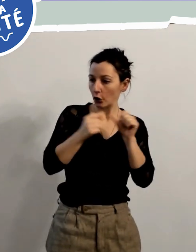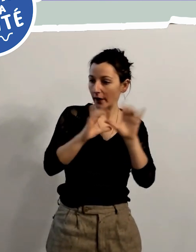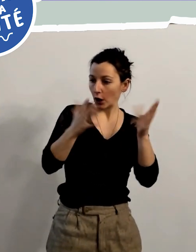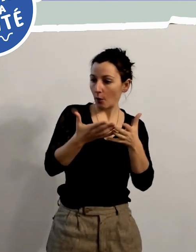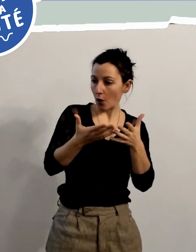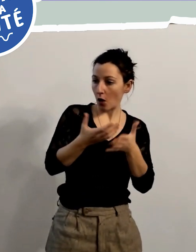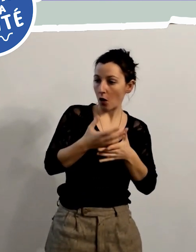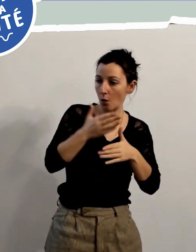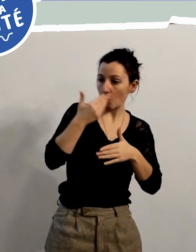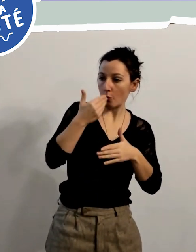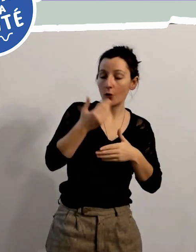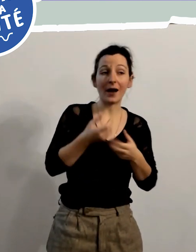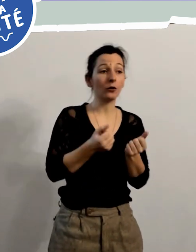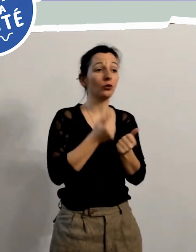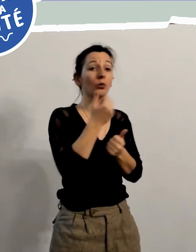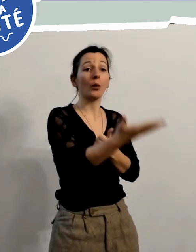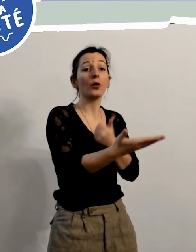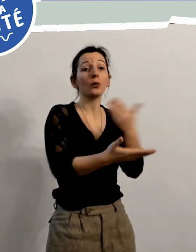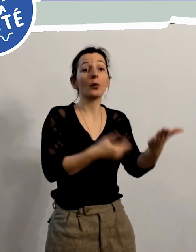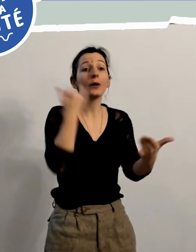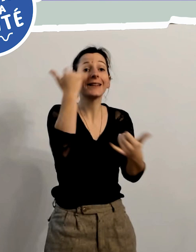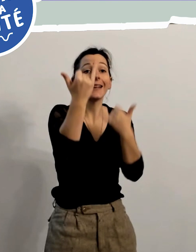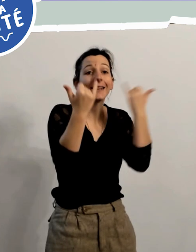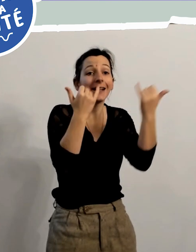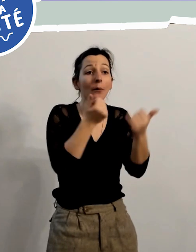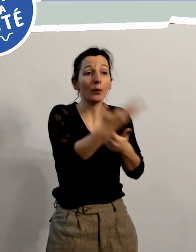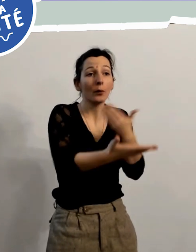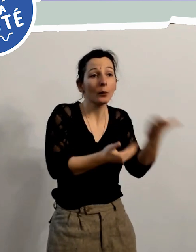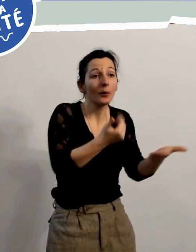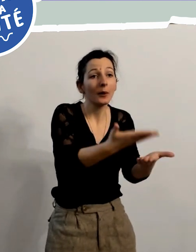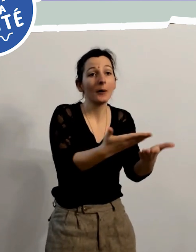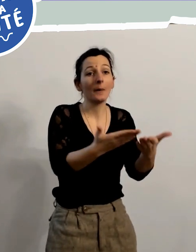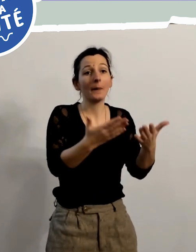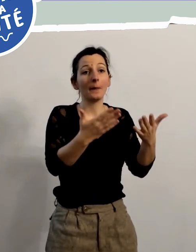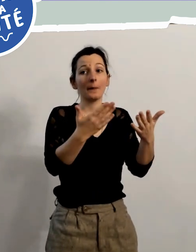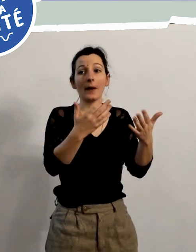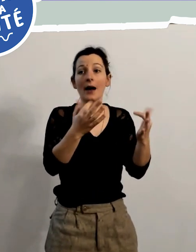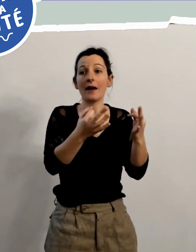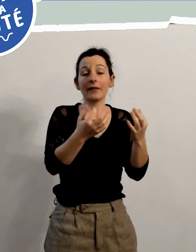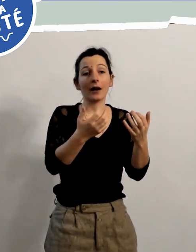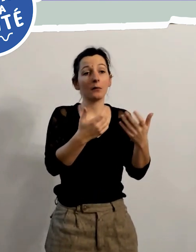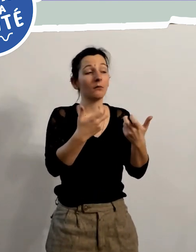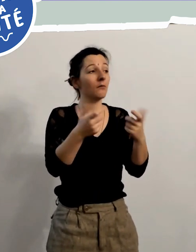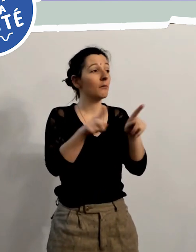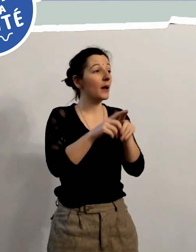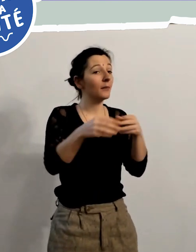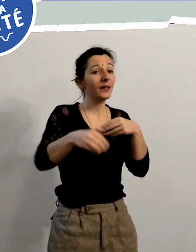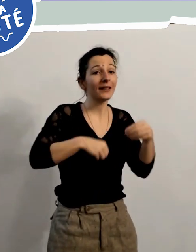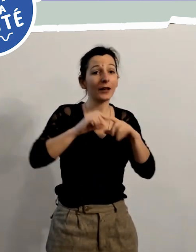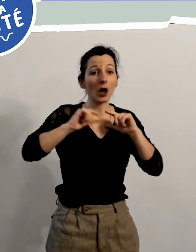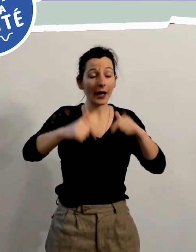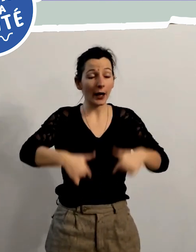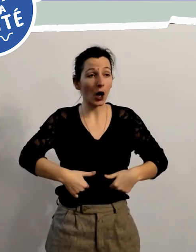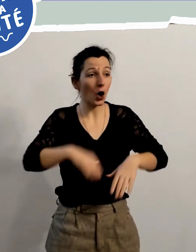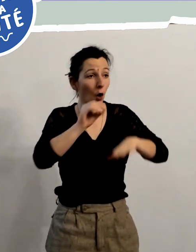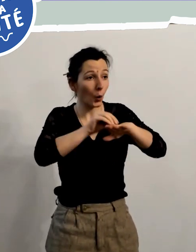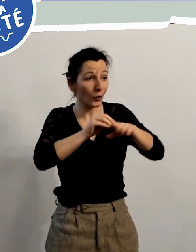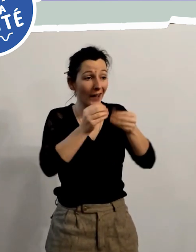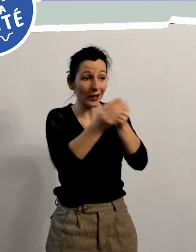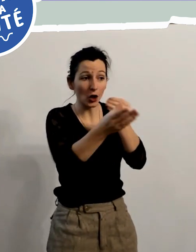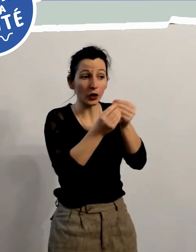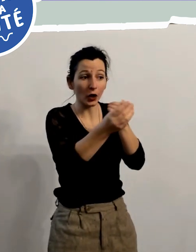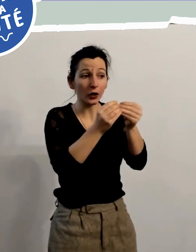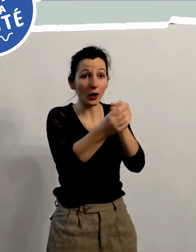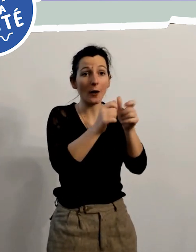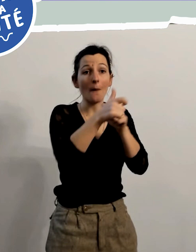là, on va leur proposer des pistes, y compris des directeurs d'école. Après, est-ce qu'ils